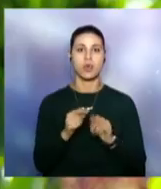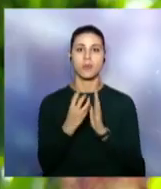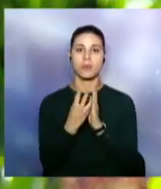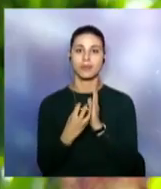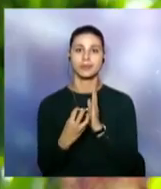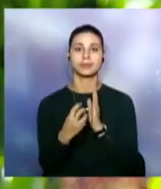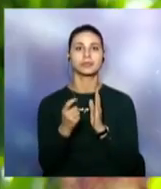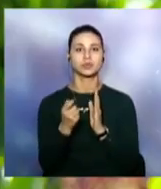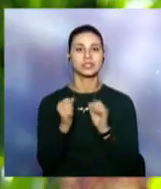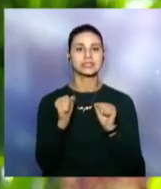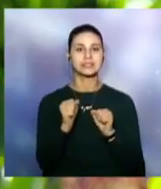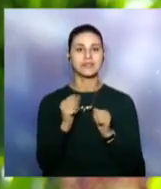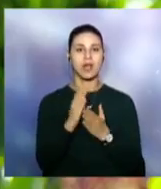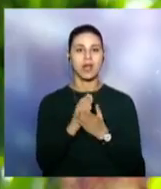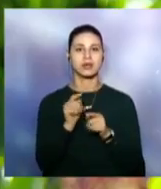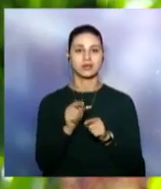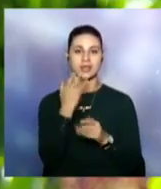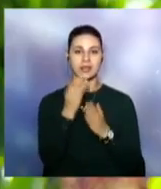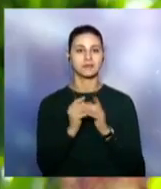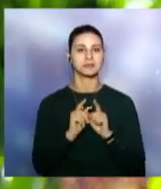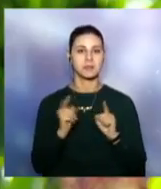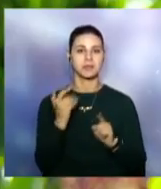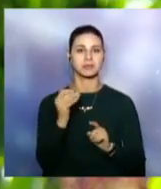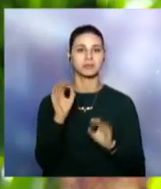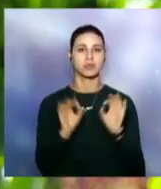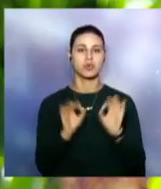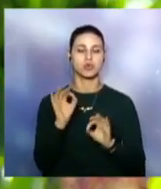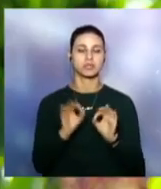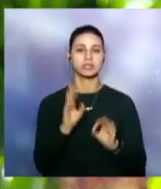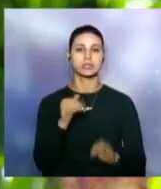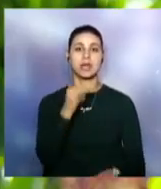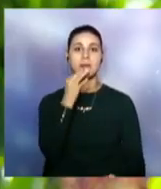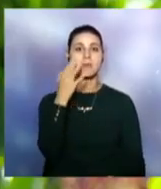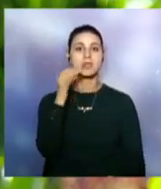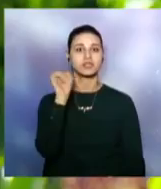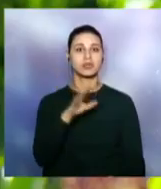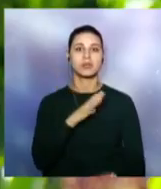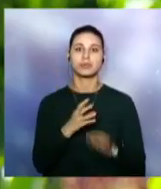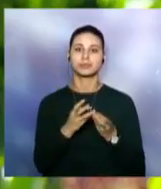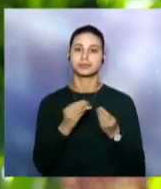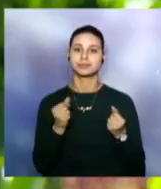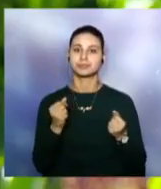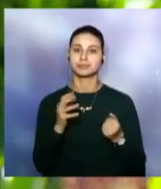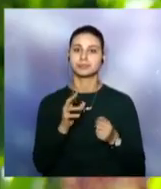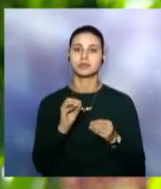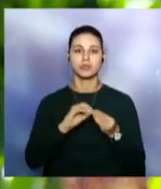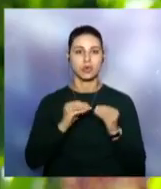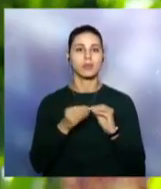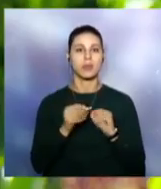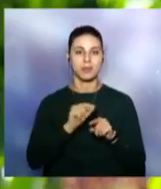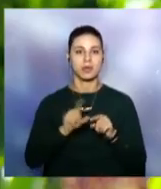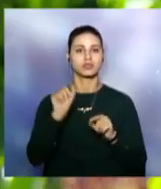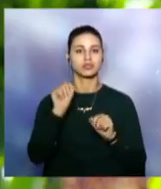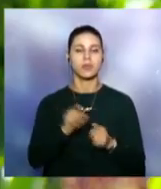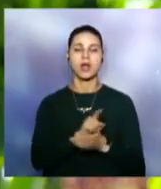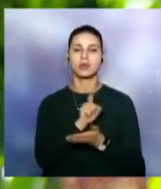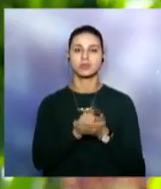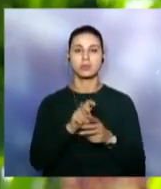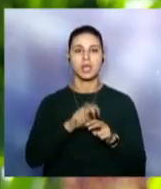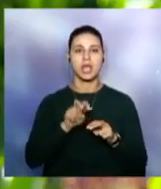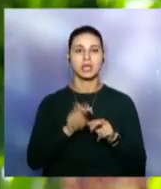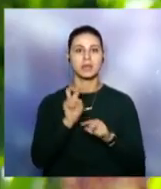არის, არის დიდი იმის შანსი, რომ ეს ჯირკვალი არ განვითარდეს და საერთოდ მე განიღლიოს. თუ არის და უნდა მოვიდეს ქირურგთან და კონსულტაცია გაიაროს